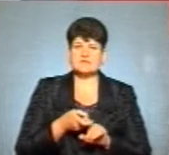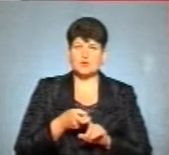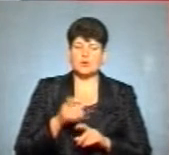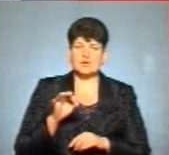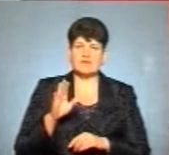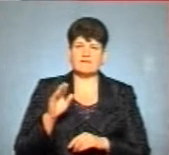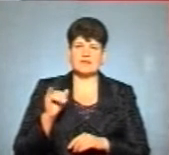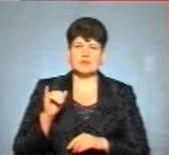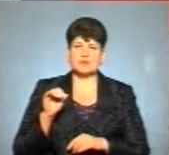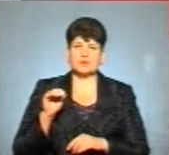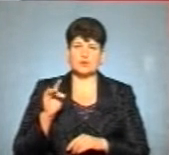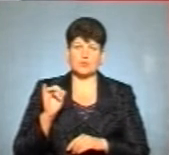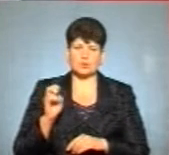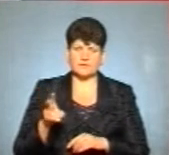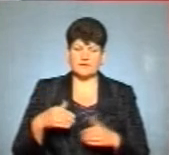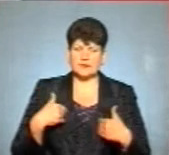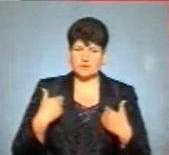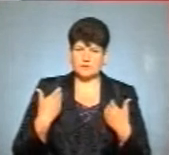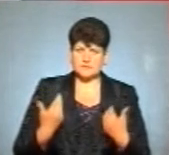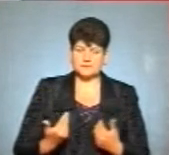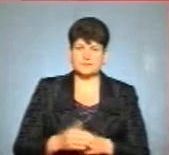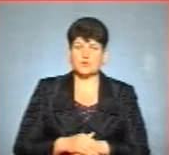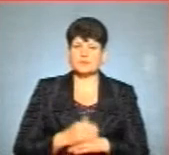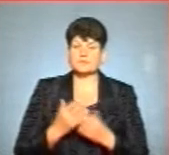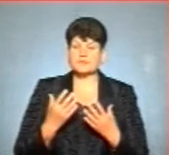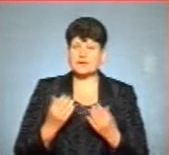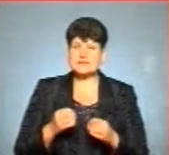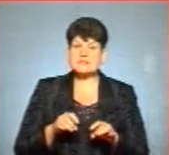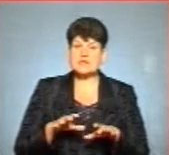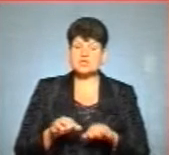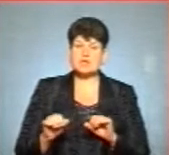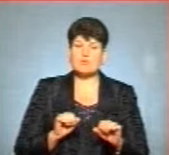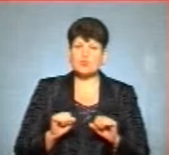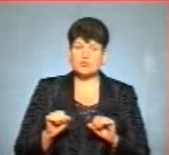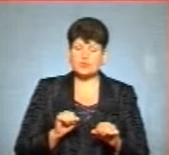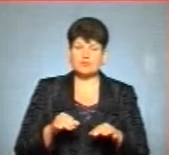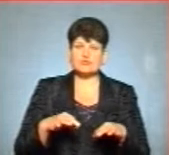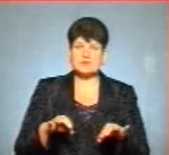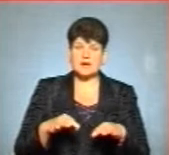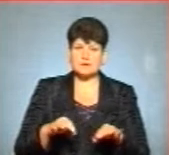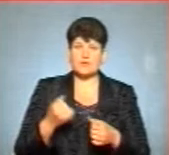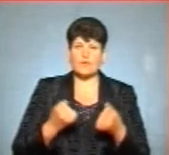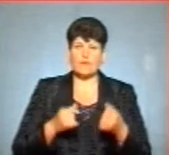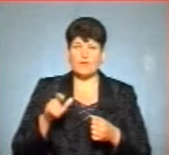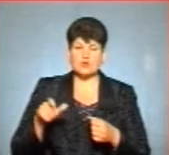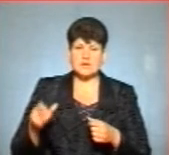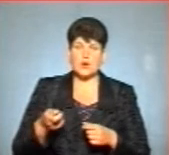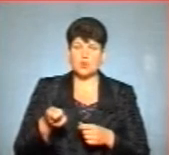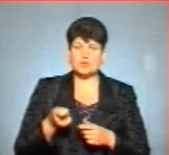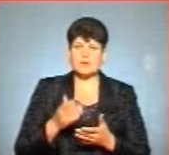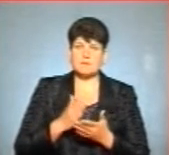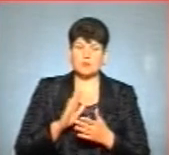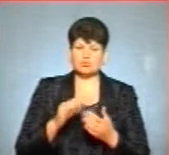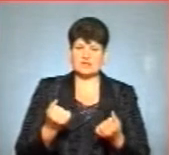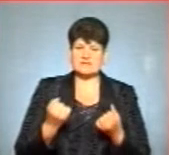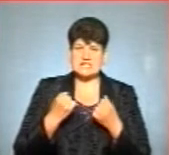Вітрук. Вітаю. Добрий день. За рішенням уряду, у транспорті пасажири, водії та кондуктори мають бути у